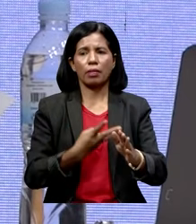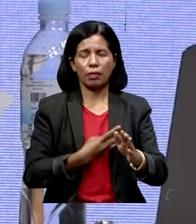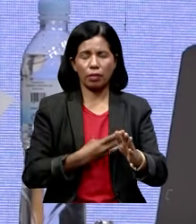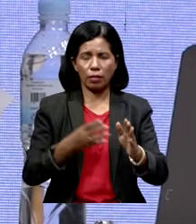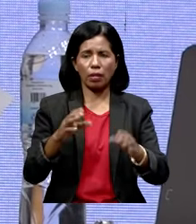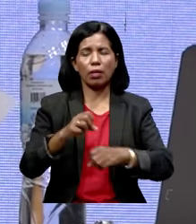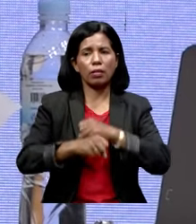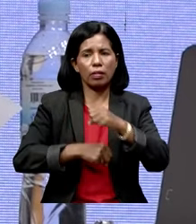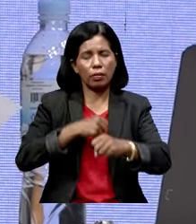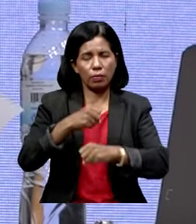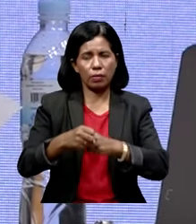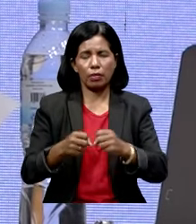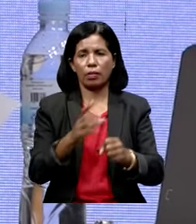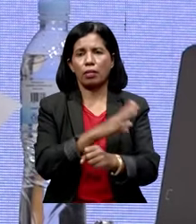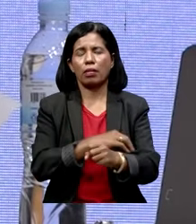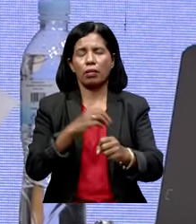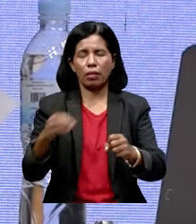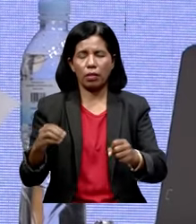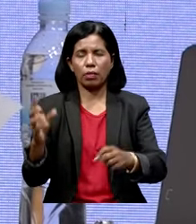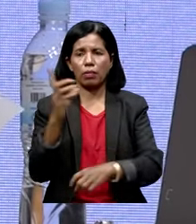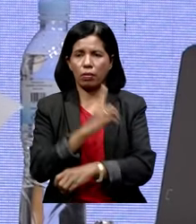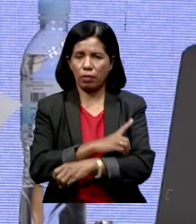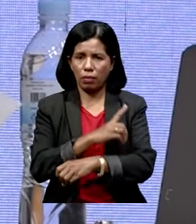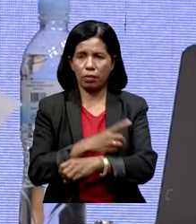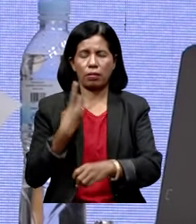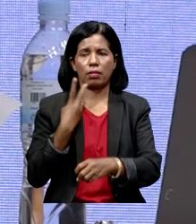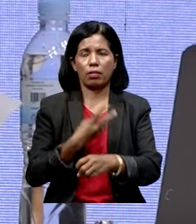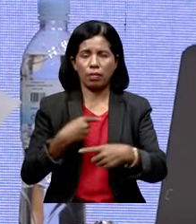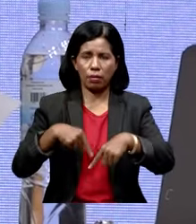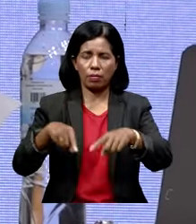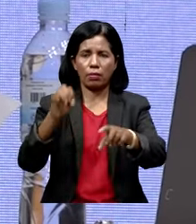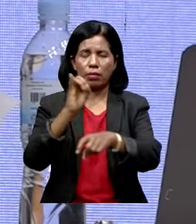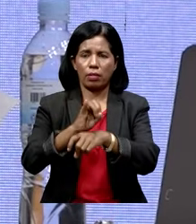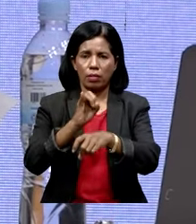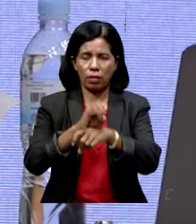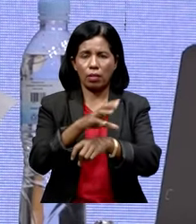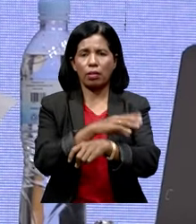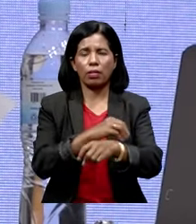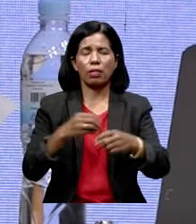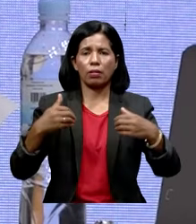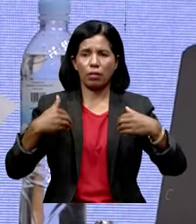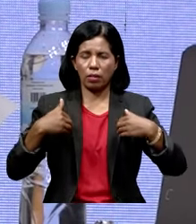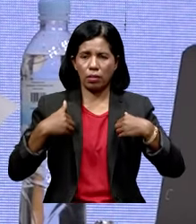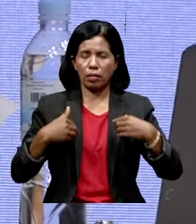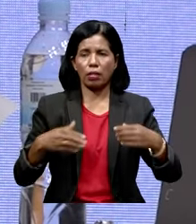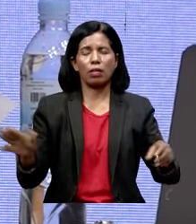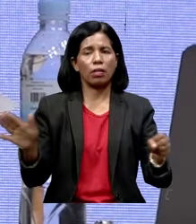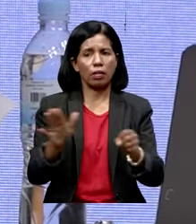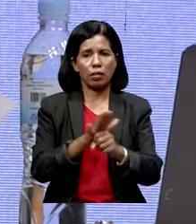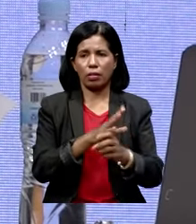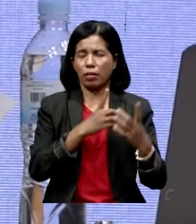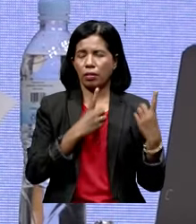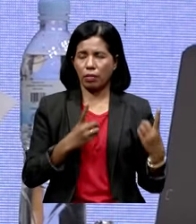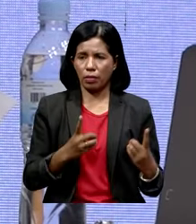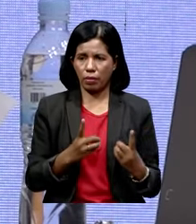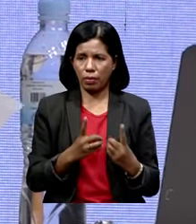Kristus. Juga dengan mengingat bahwa justru iman Katolik, kepercayaan bahwa